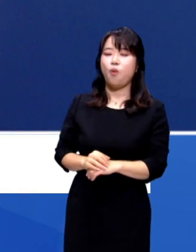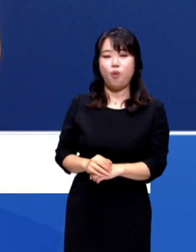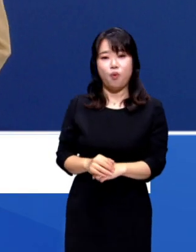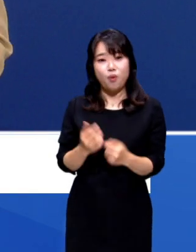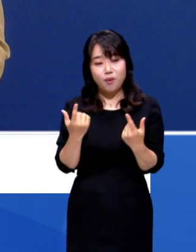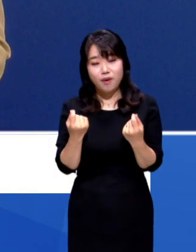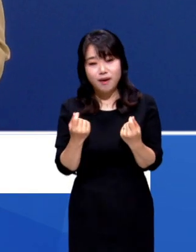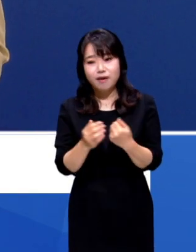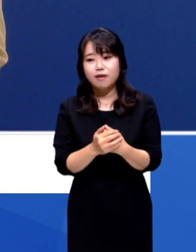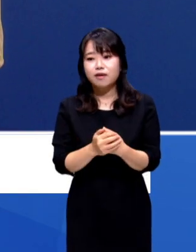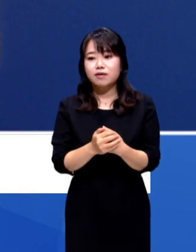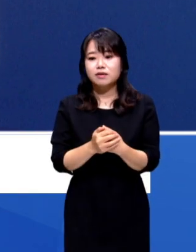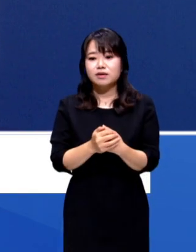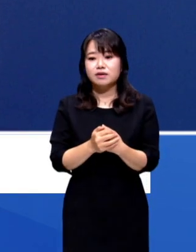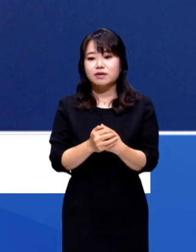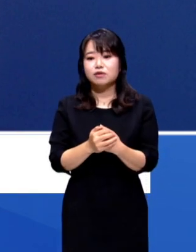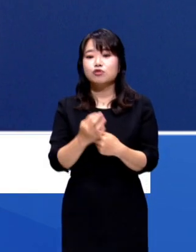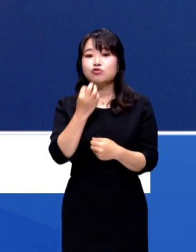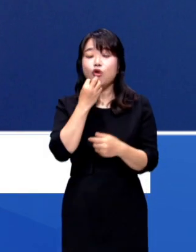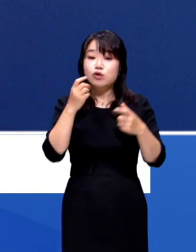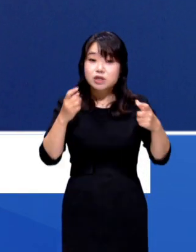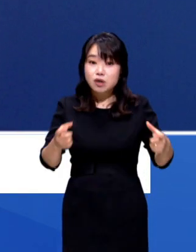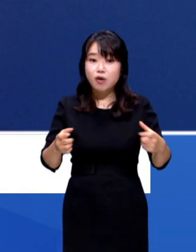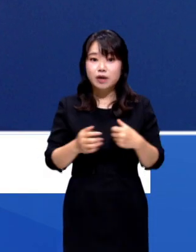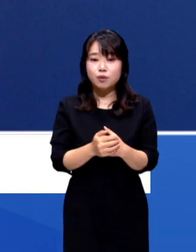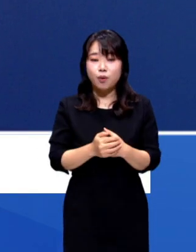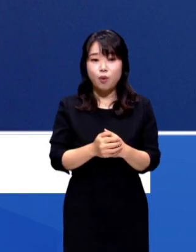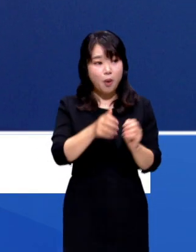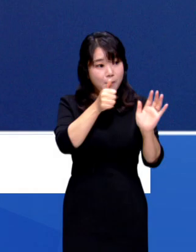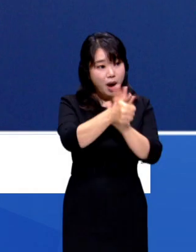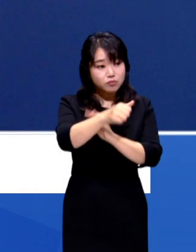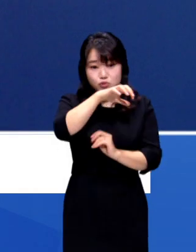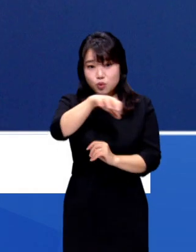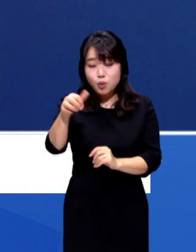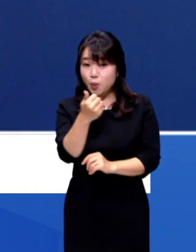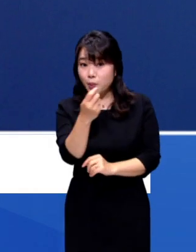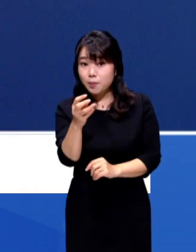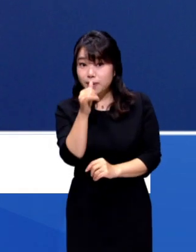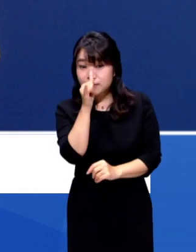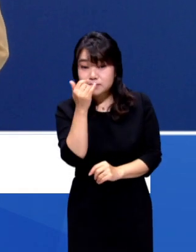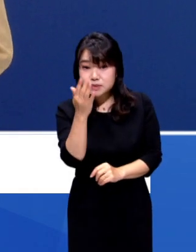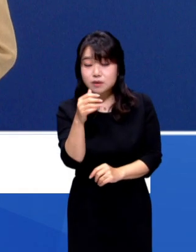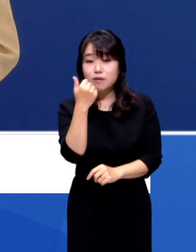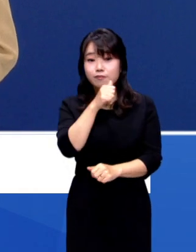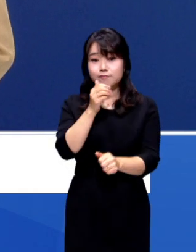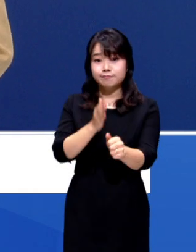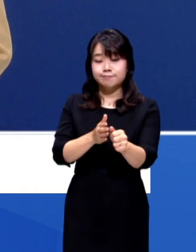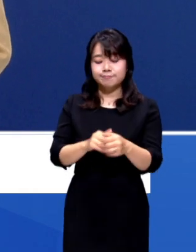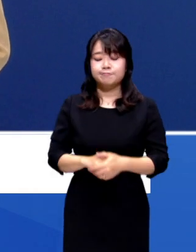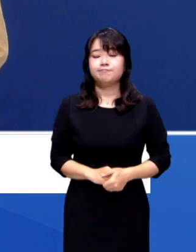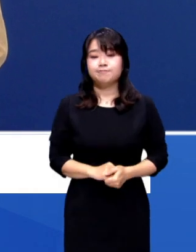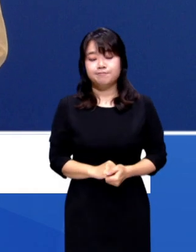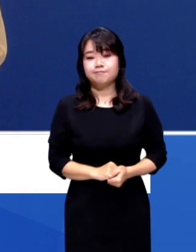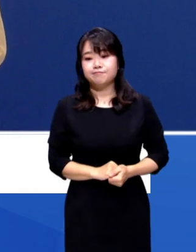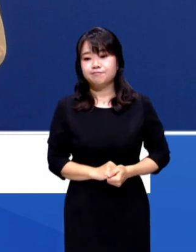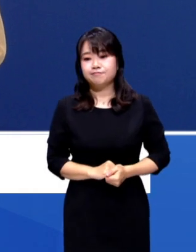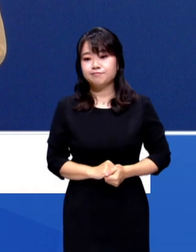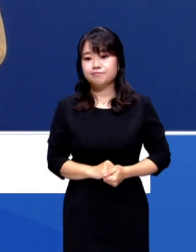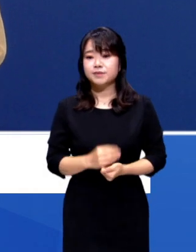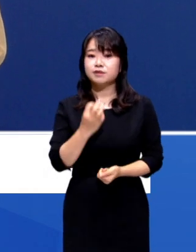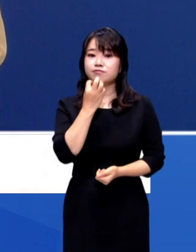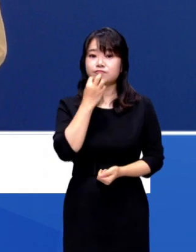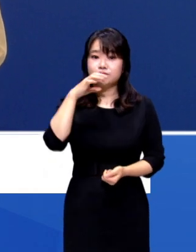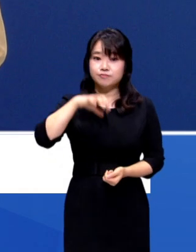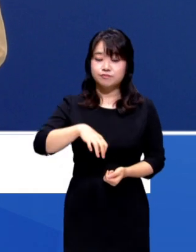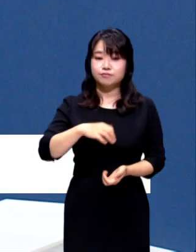한데요. 서울에도 이렇게 답습할 수 있는 순국선열 묘역이 많은 걸로 알고 있거든요. 어디 어디가 있다고 설명해 줄 수 있을까요? 서울에는 세